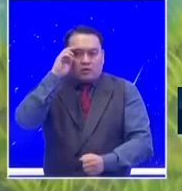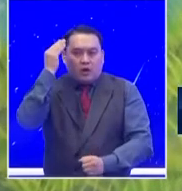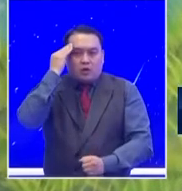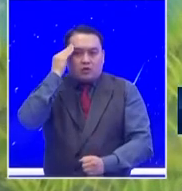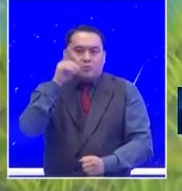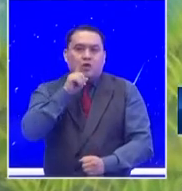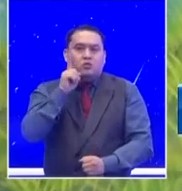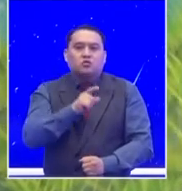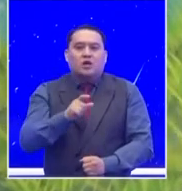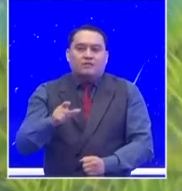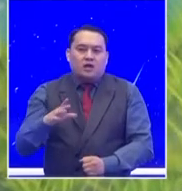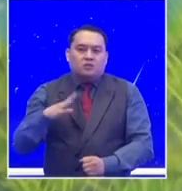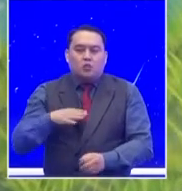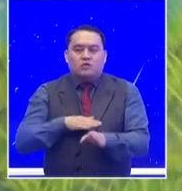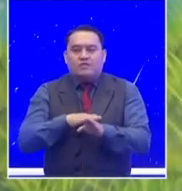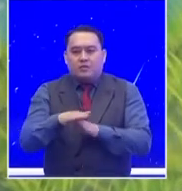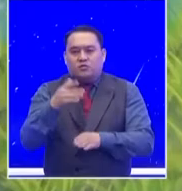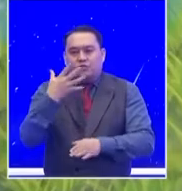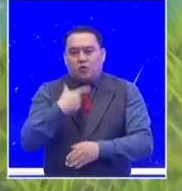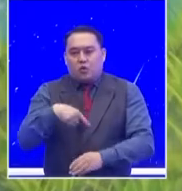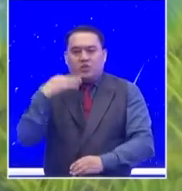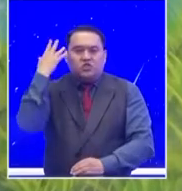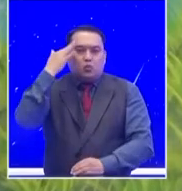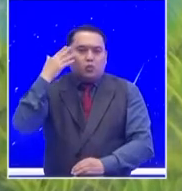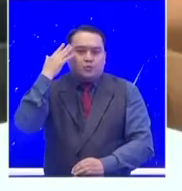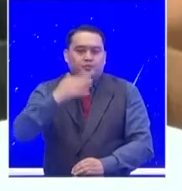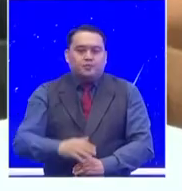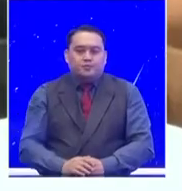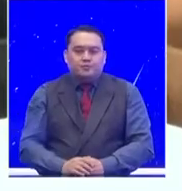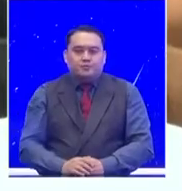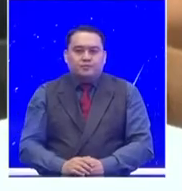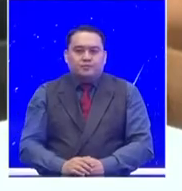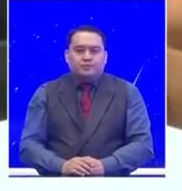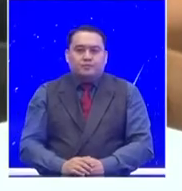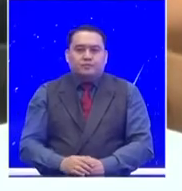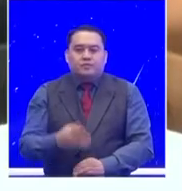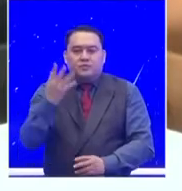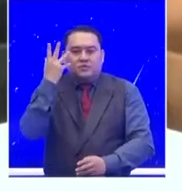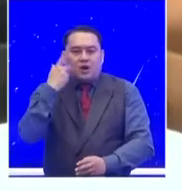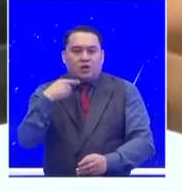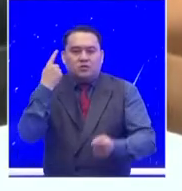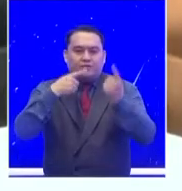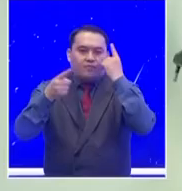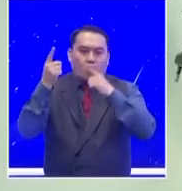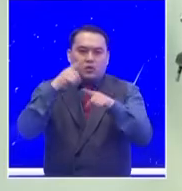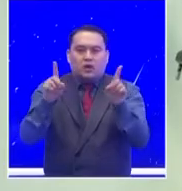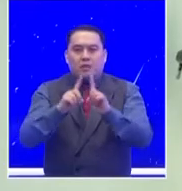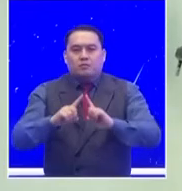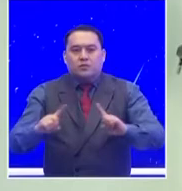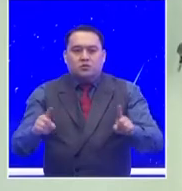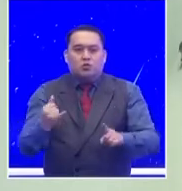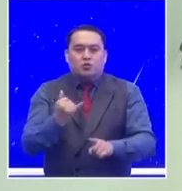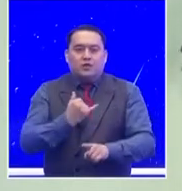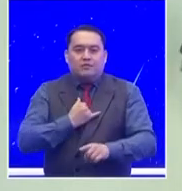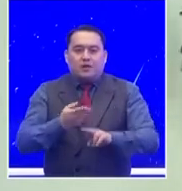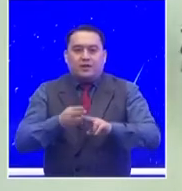талантливый молодой человек смог осуществить свою давнюю мечту. Секретный состав красок, творческий подход и креативное мышление –